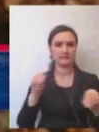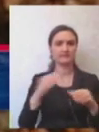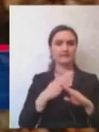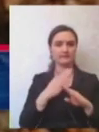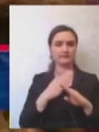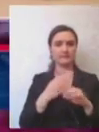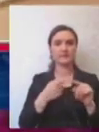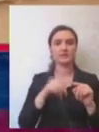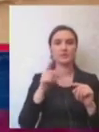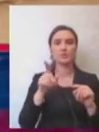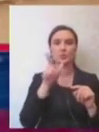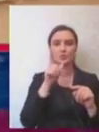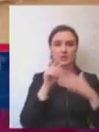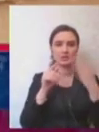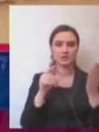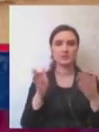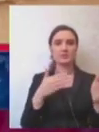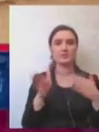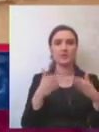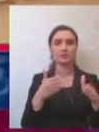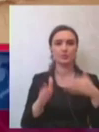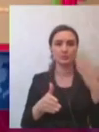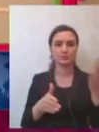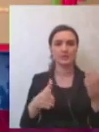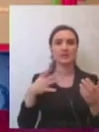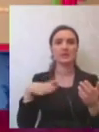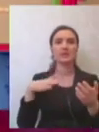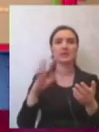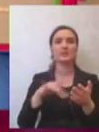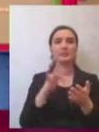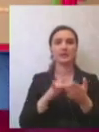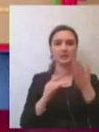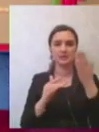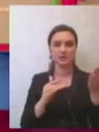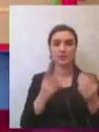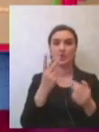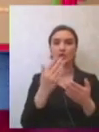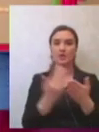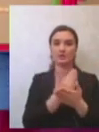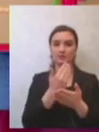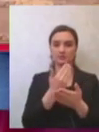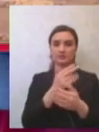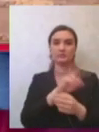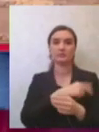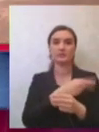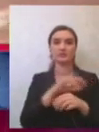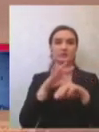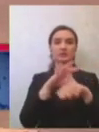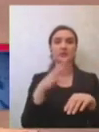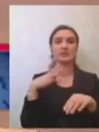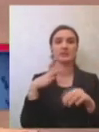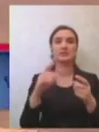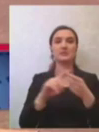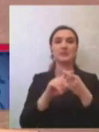არის ქუთაისის, ბათუმისა და თბილისის კლინიკები. ორი ახალი პაციენტი შეყვანილია თბილისის ინფექციურ კლინიკაში.